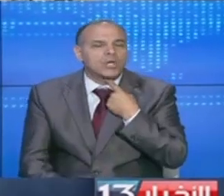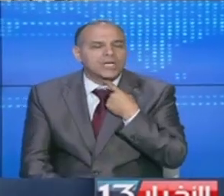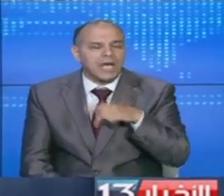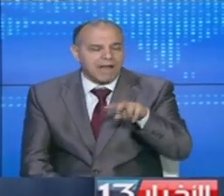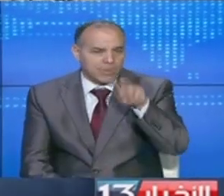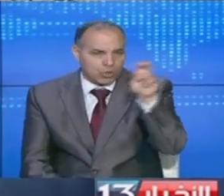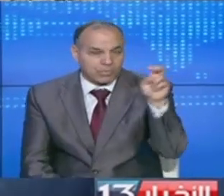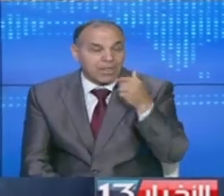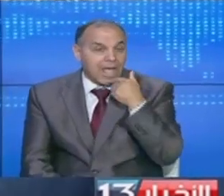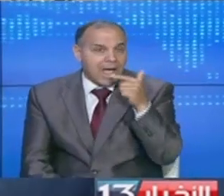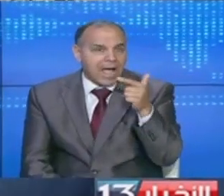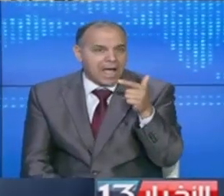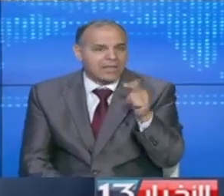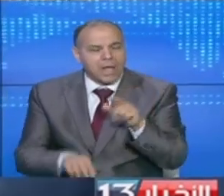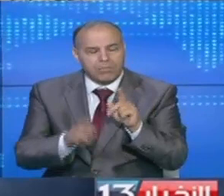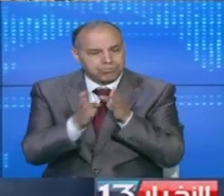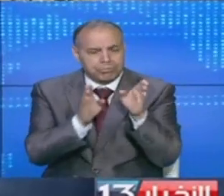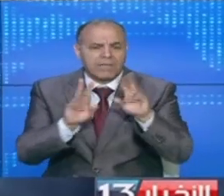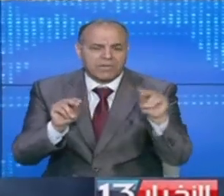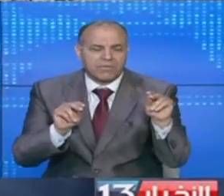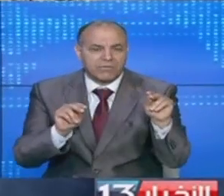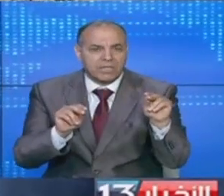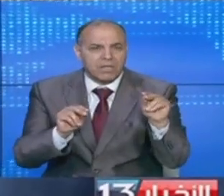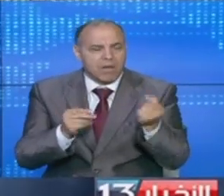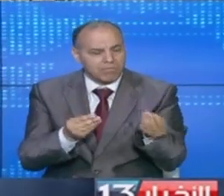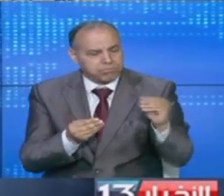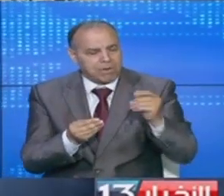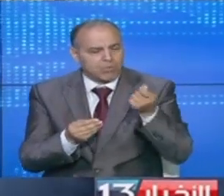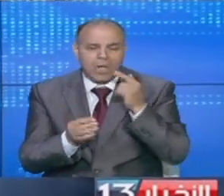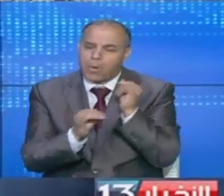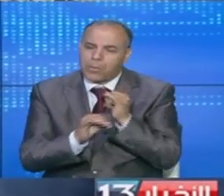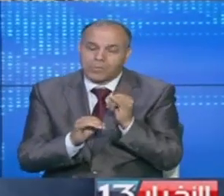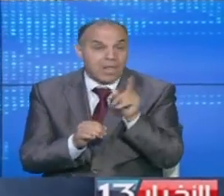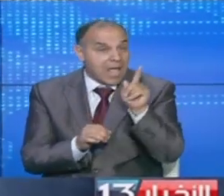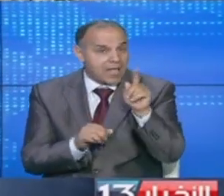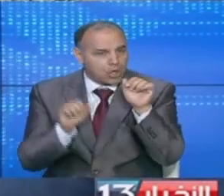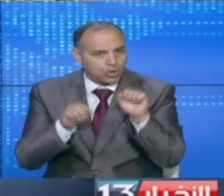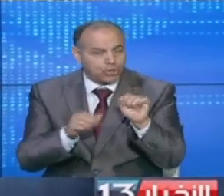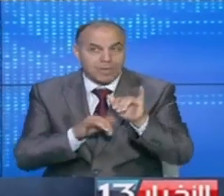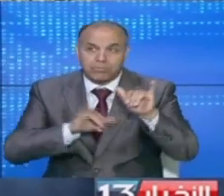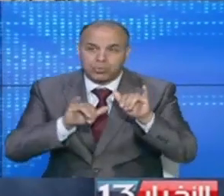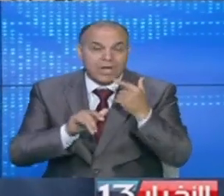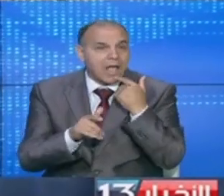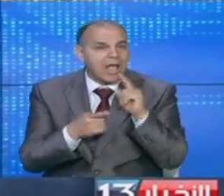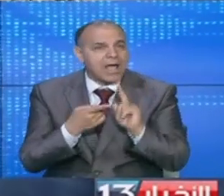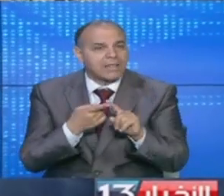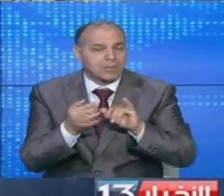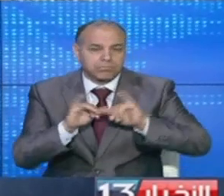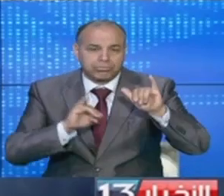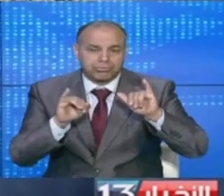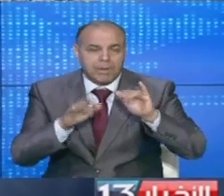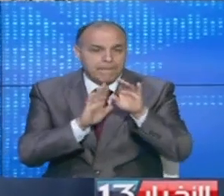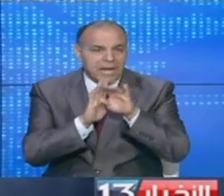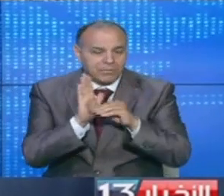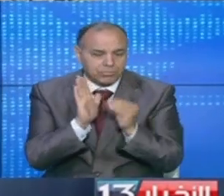وعشرين نحو نفس الوجهه ودون معالم اضافيه ويمكن للمسافرين بخصوص الرحلات المبرمجه